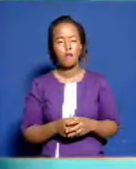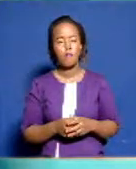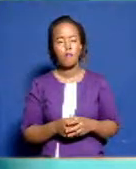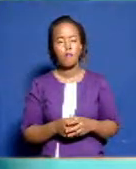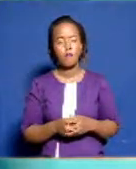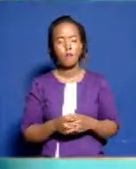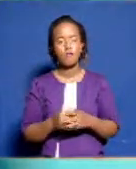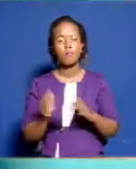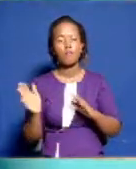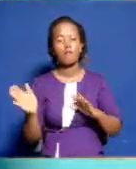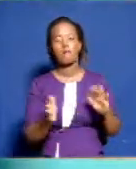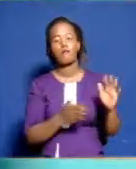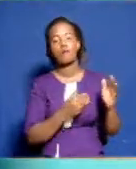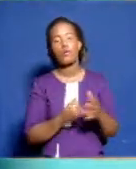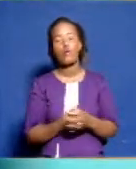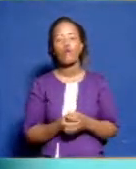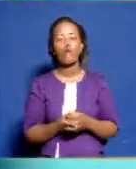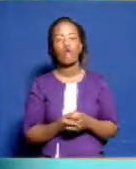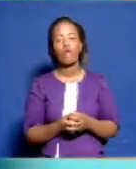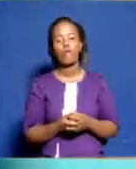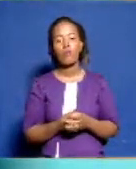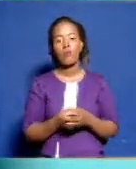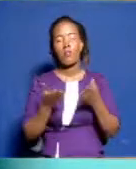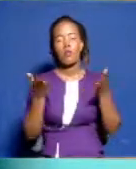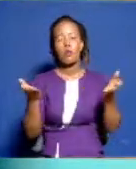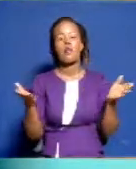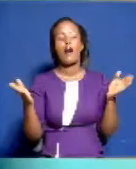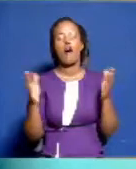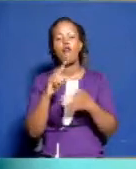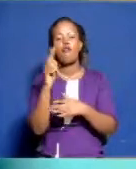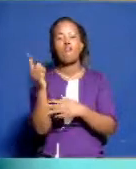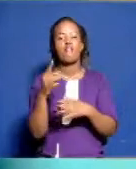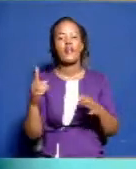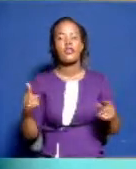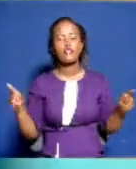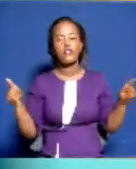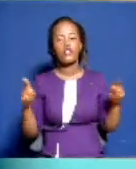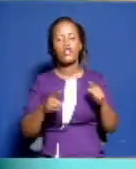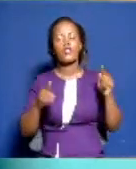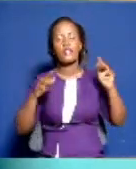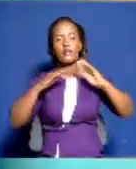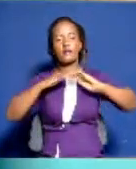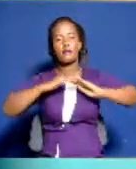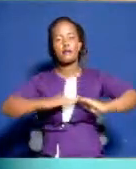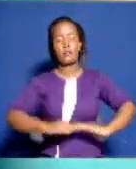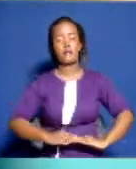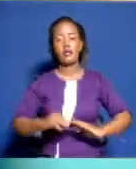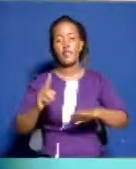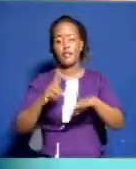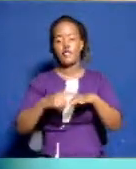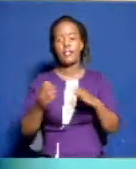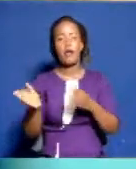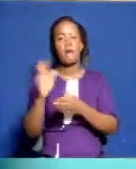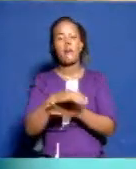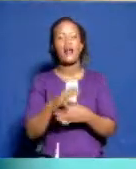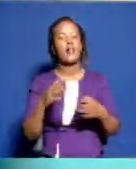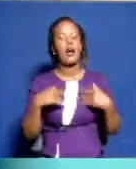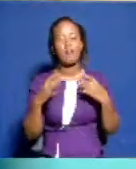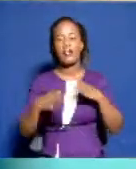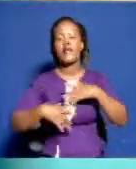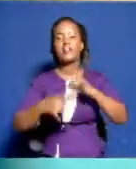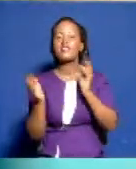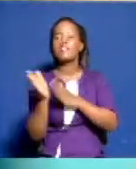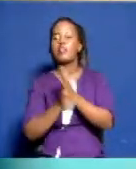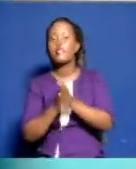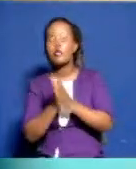At about 12 minutes past the hour, we are taking our first break, but don't go too far. When we come back, I have a very interesting story on